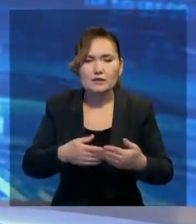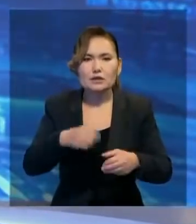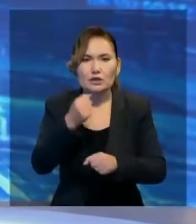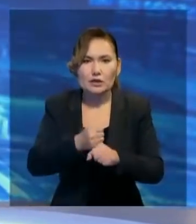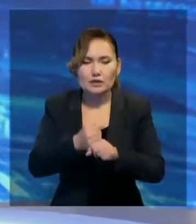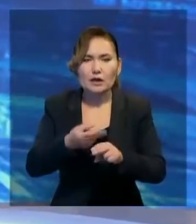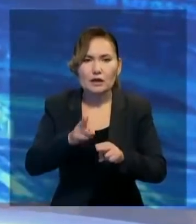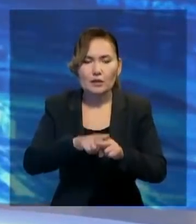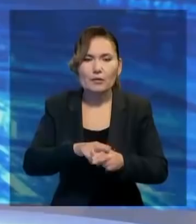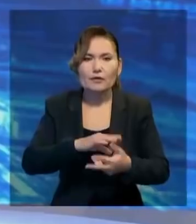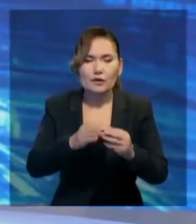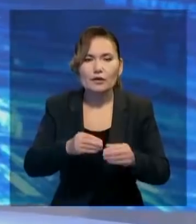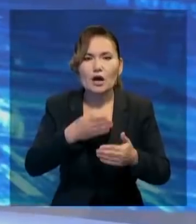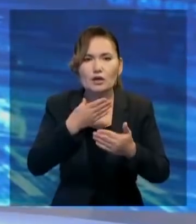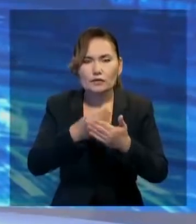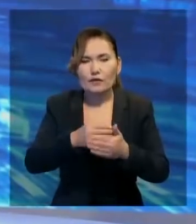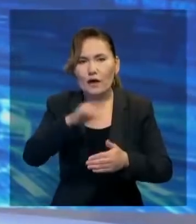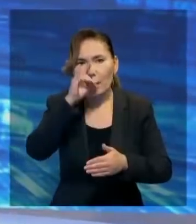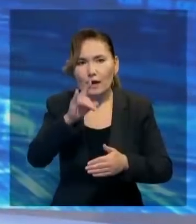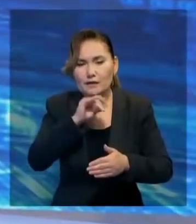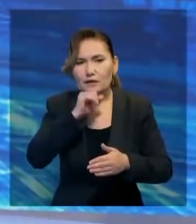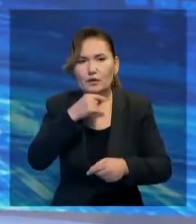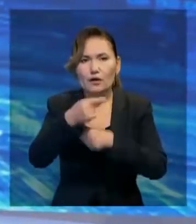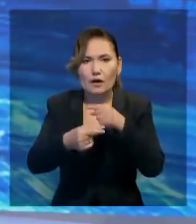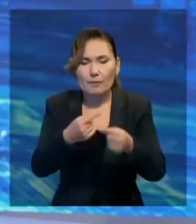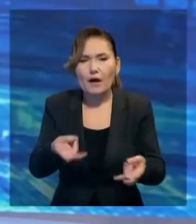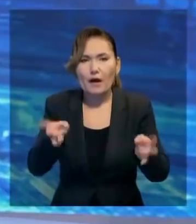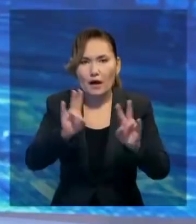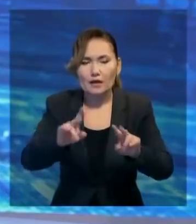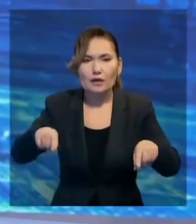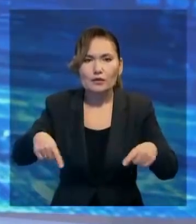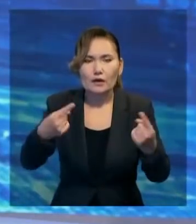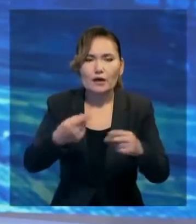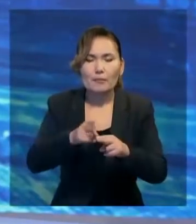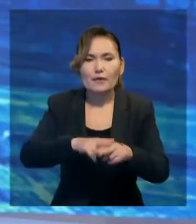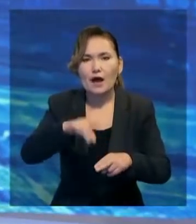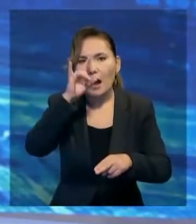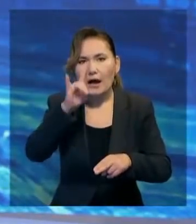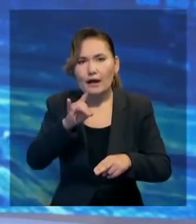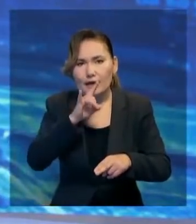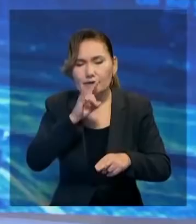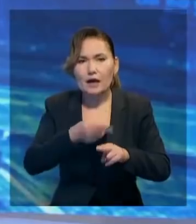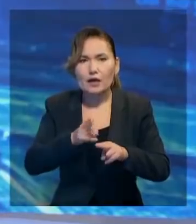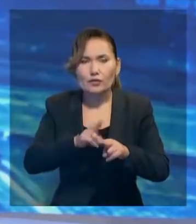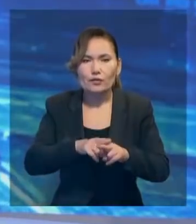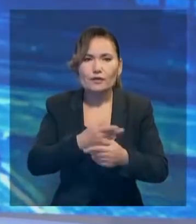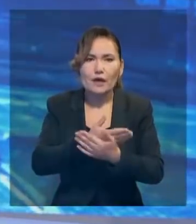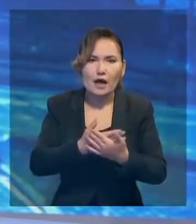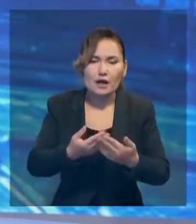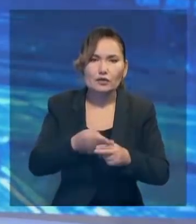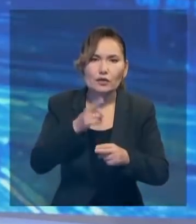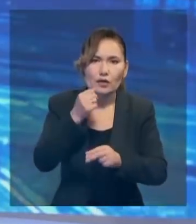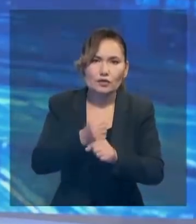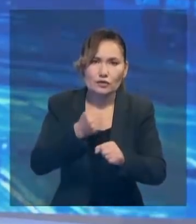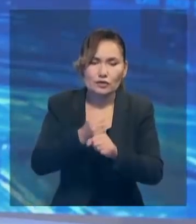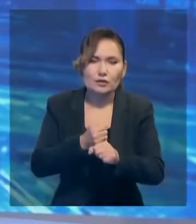кәсіпті жаңғыртпасақ, ол да ұмыт болады деп кейіп отыр. Өйткені қазақы ер мен 32 өрме бұзау тіс тойырды